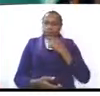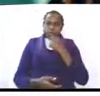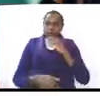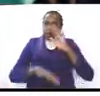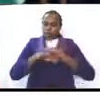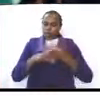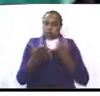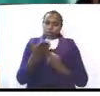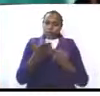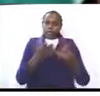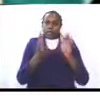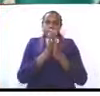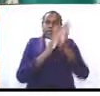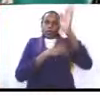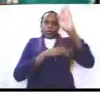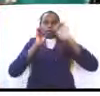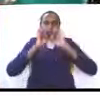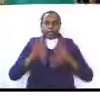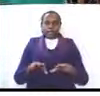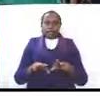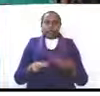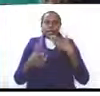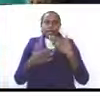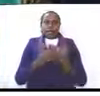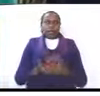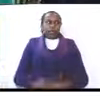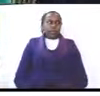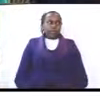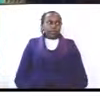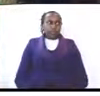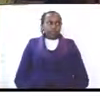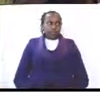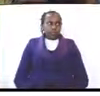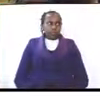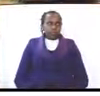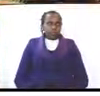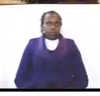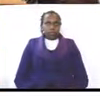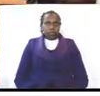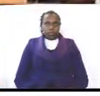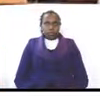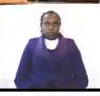wiki njema yenye baraka tele. Asanteni.